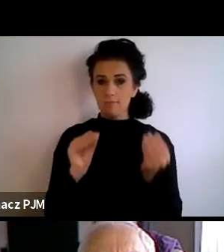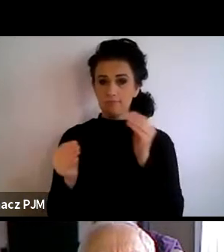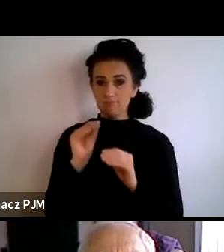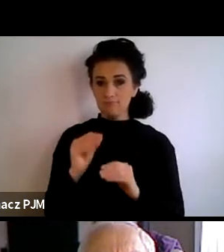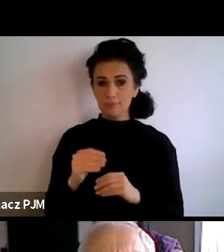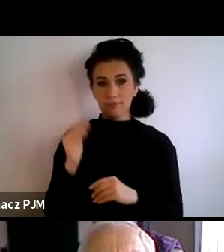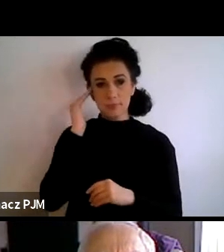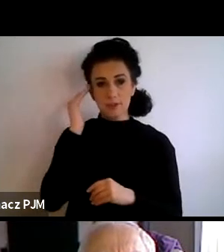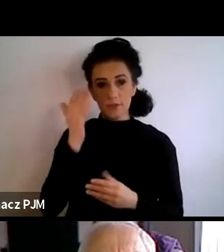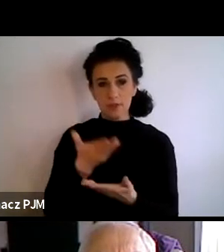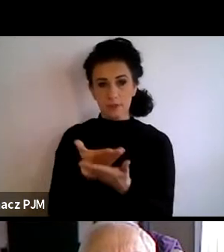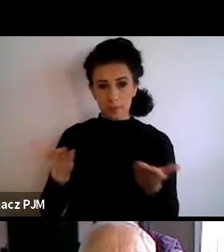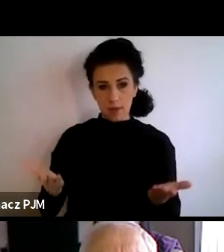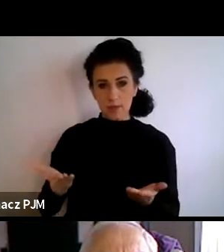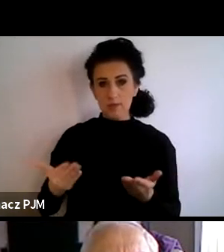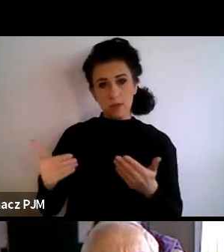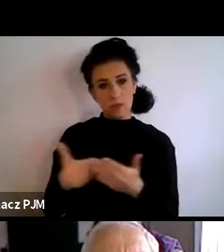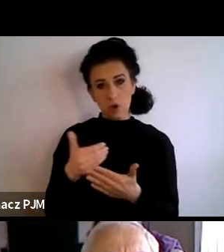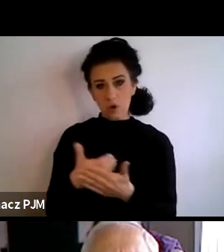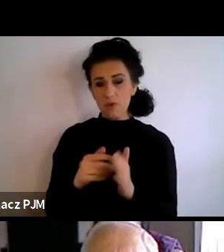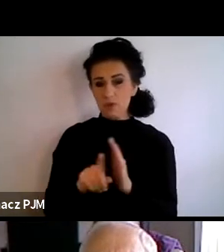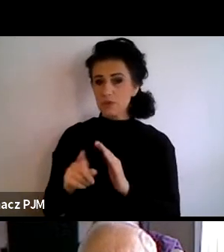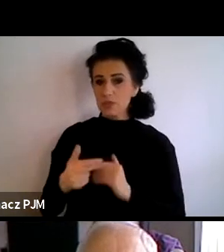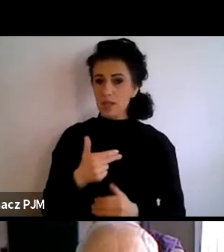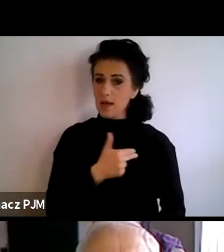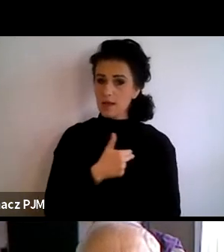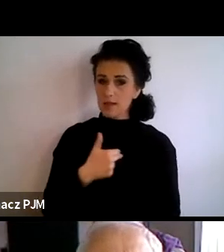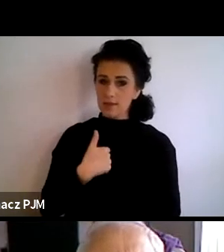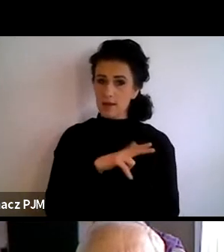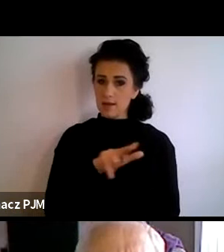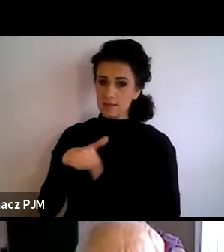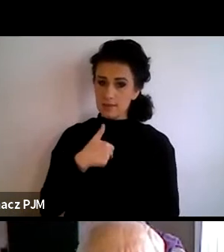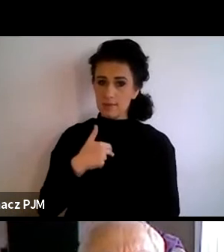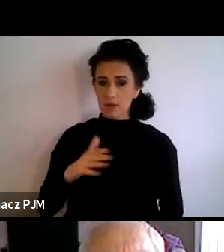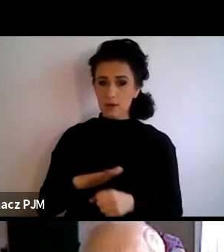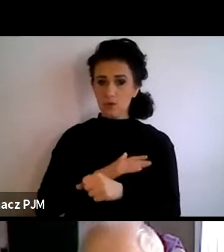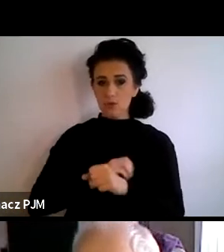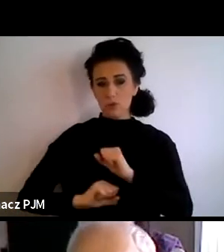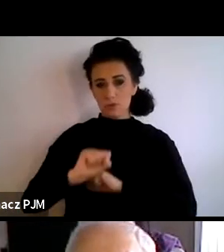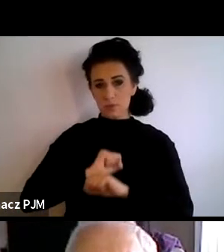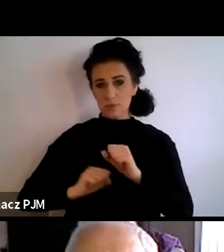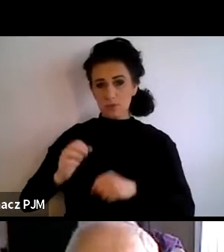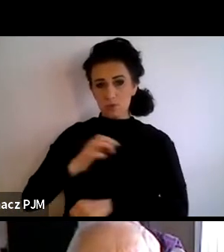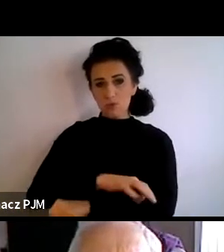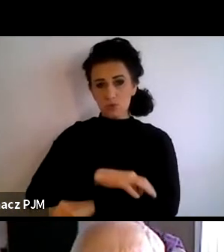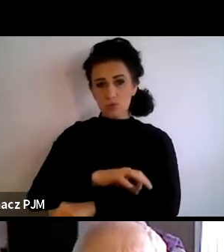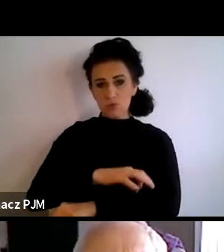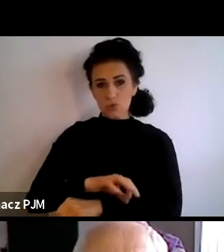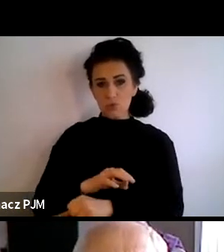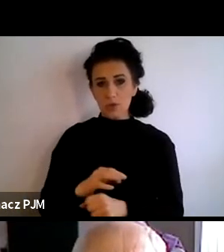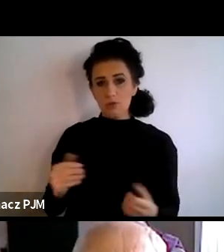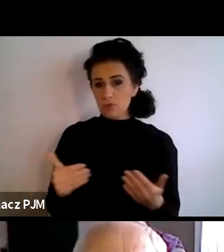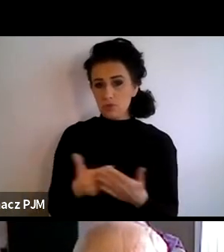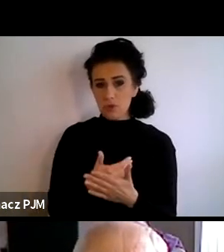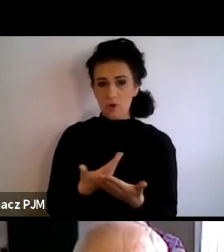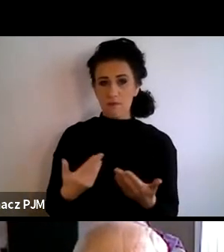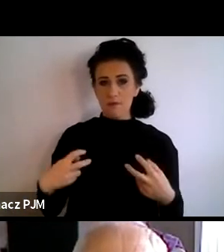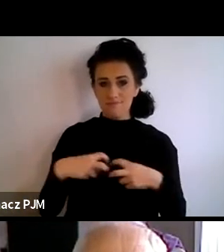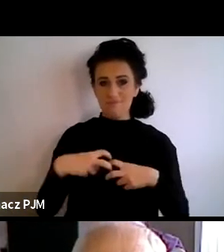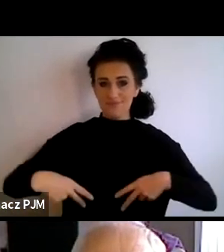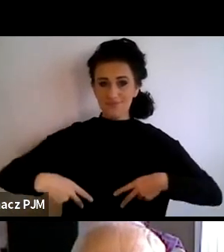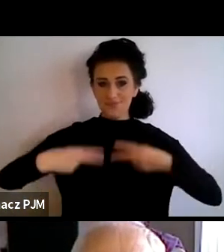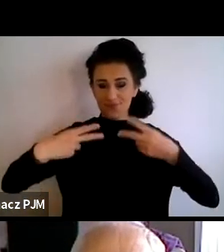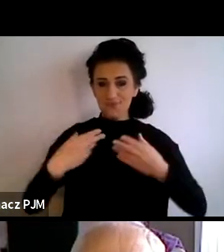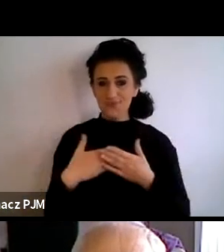Wiedzą Państwo, że to dla nas nowość, pełnosprawny student w takiej formie i wszelkie uwagi będą dla nas bardzo cenne.